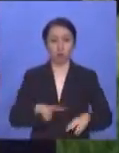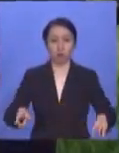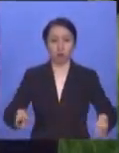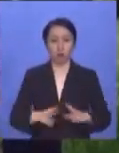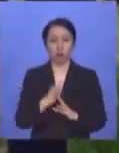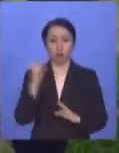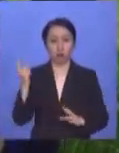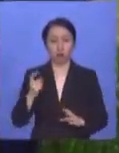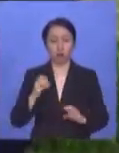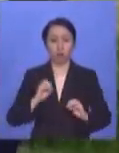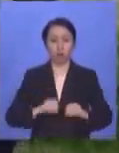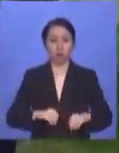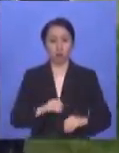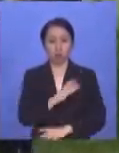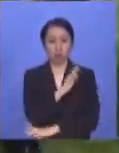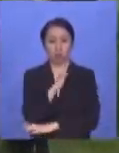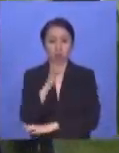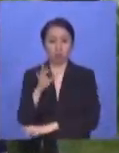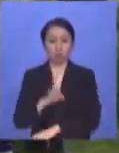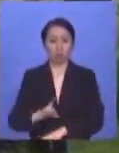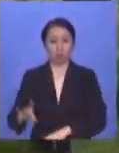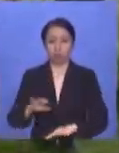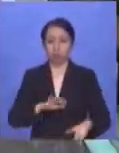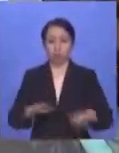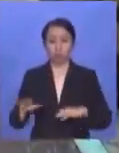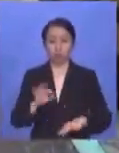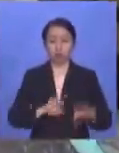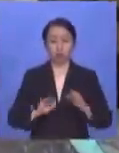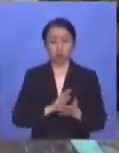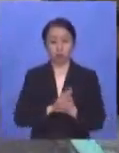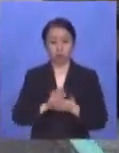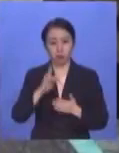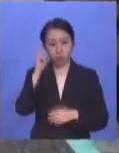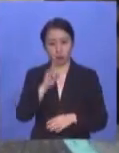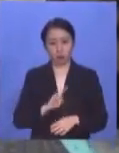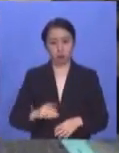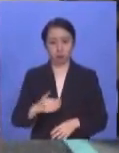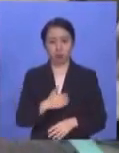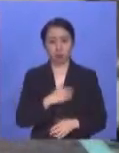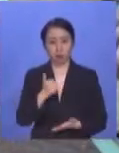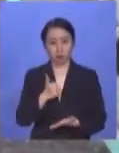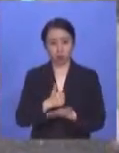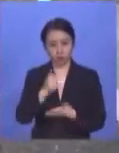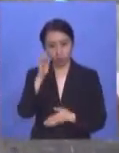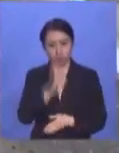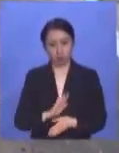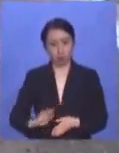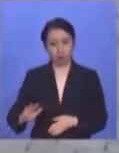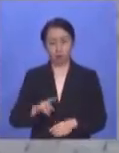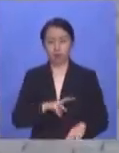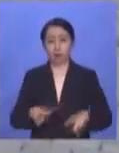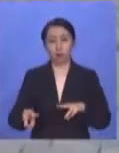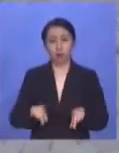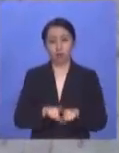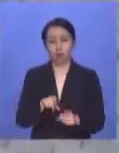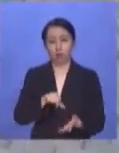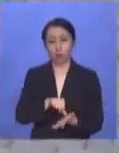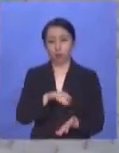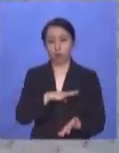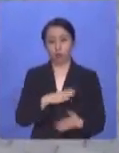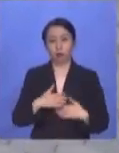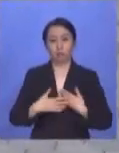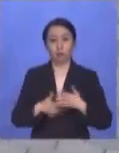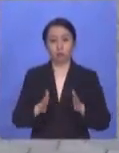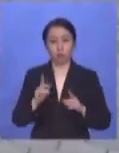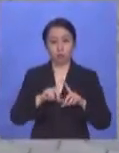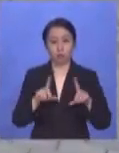сельского хозяйства посадили деревья в рамках республиканского проекта «Таза Казахстан», инициированного президентом. В мероприятии также приняли участие